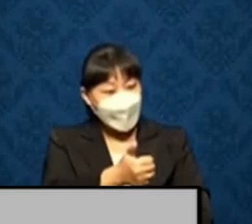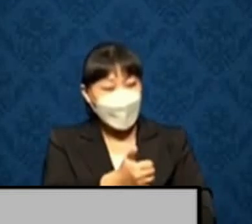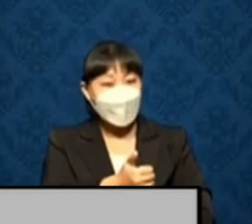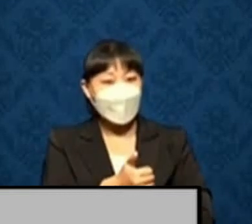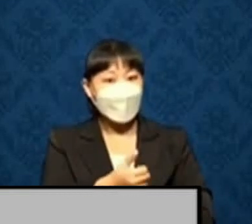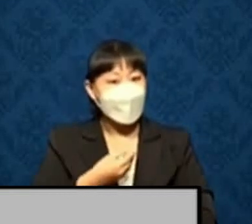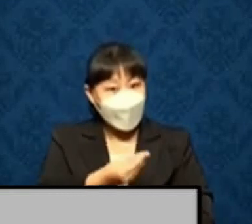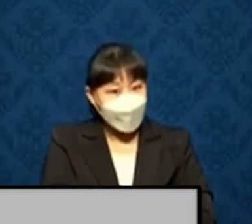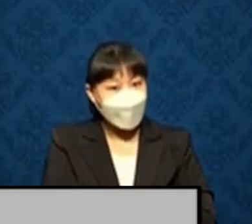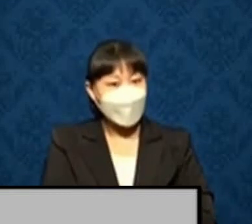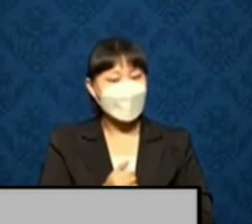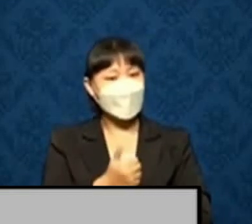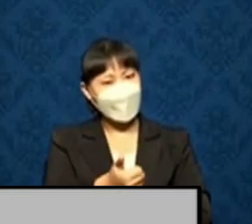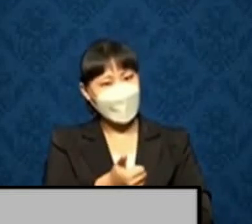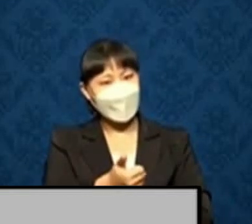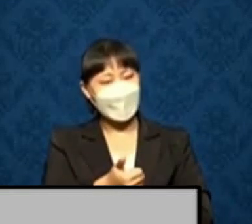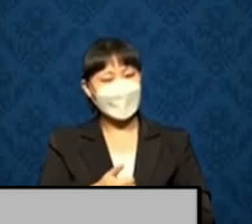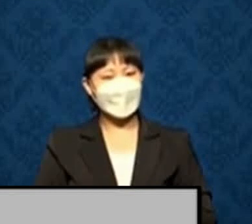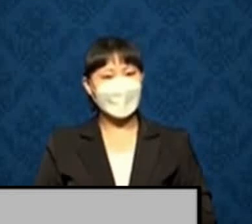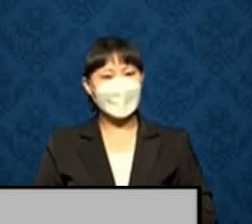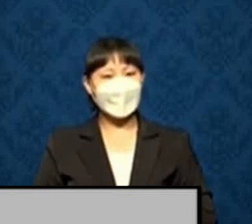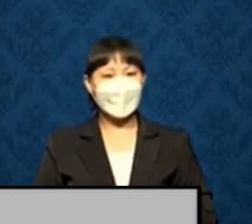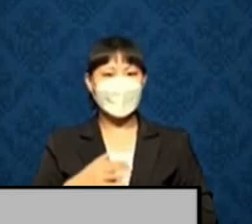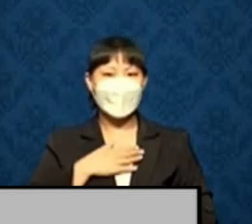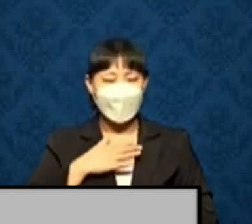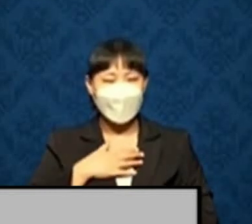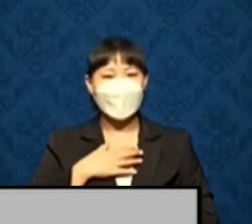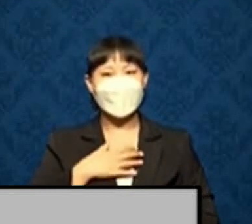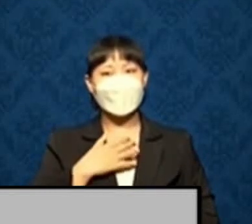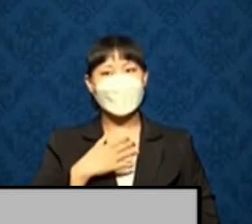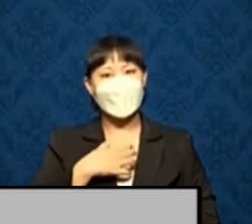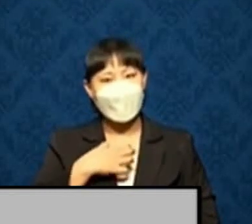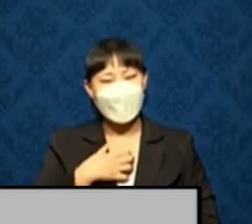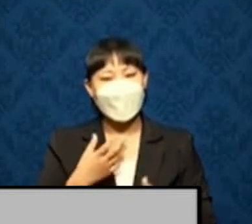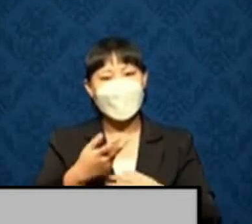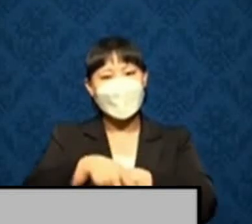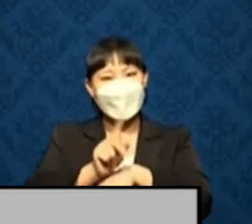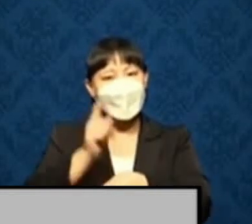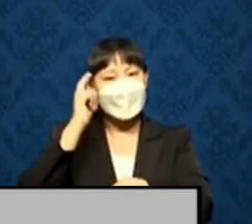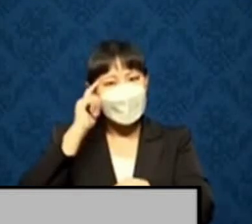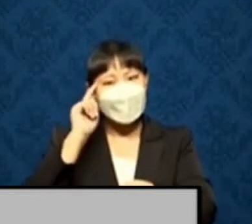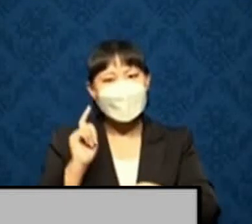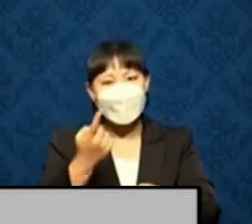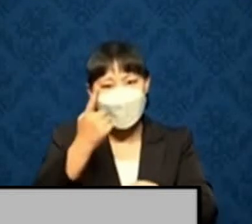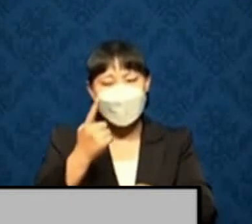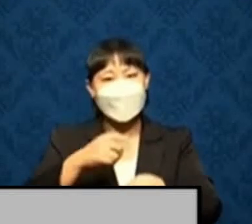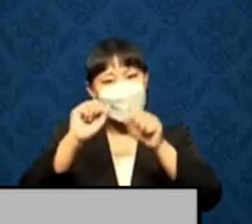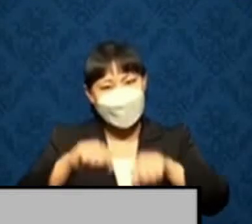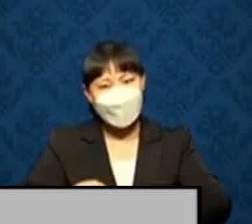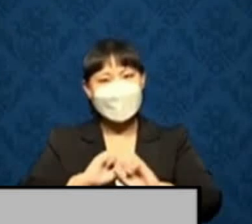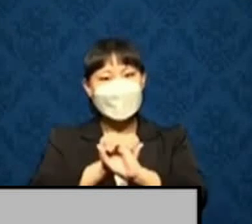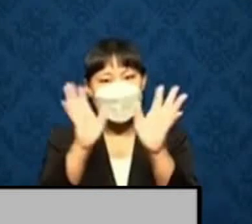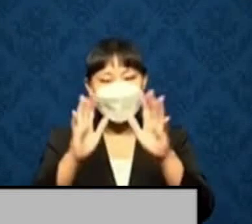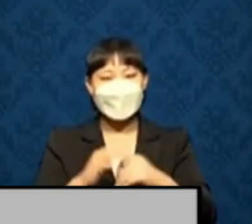ปรายได้ผมคิดว่าอยากให้ท่านประธานวินิจฉัยเรื่องนี้ให้ชัดเจนนะฮะมิฉะนั้นแล้วเนี่ยมันจะเกิดความวุ่นวายใน